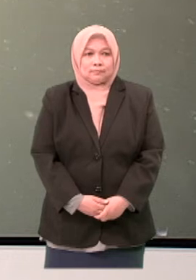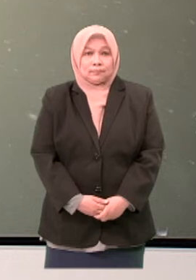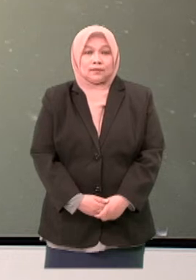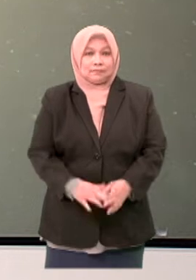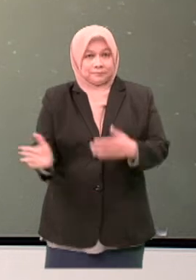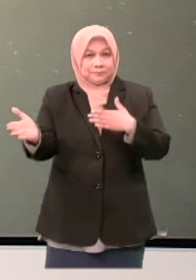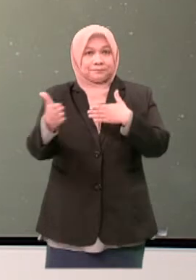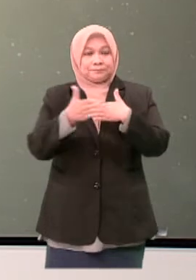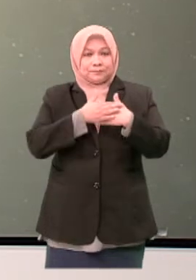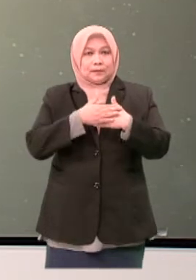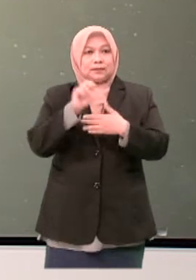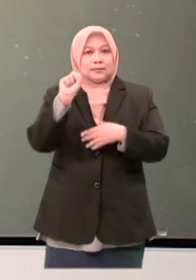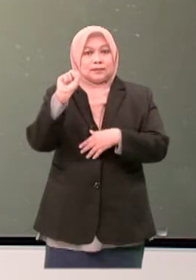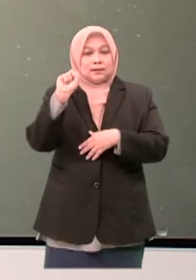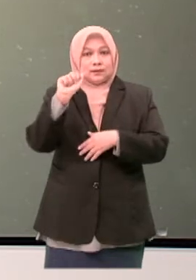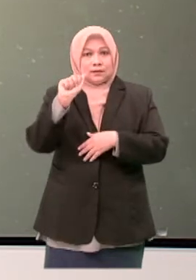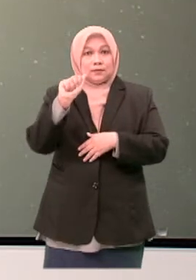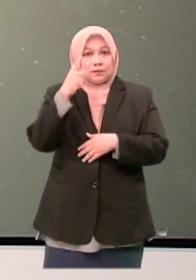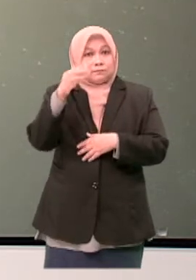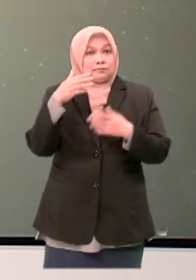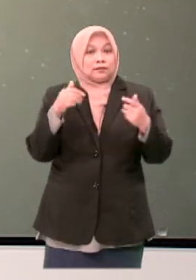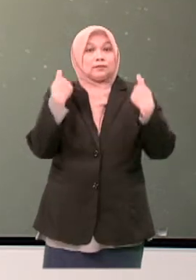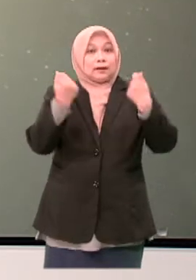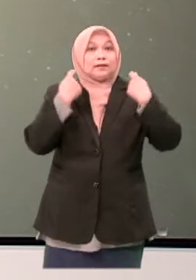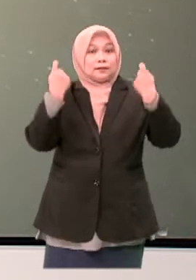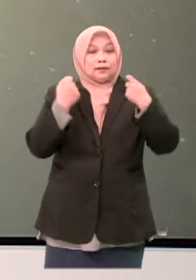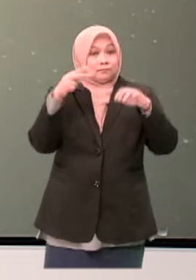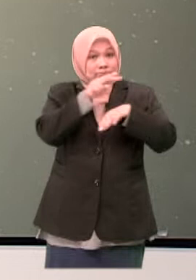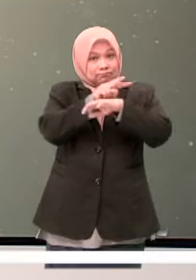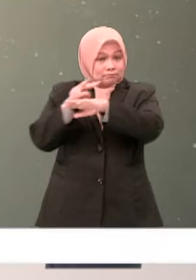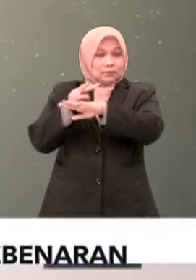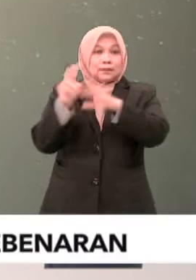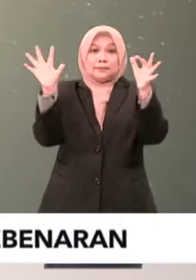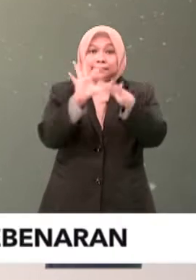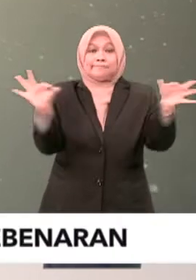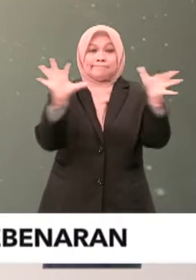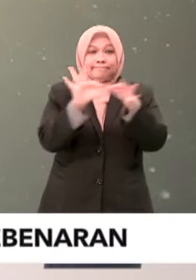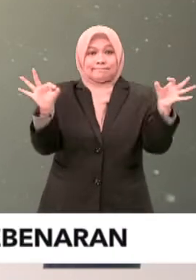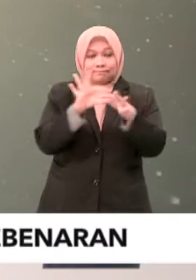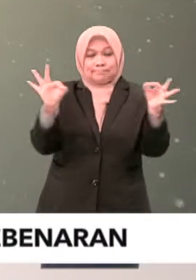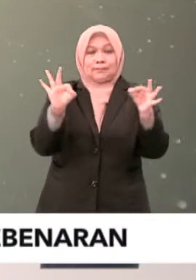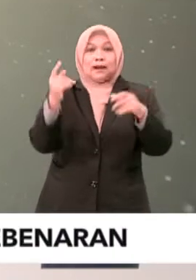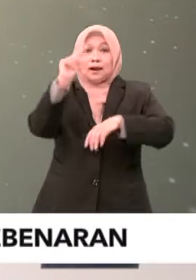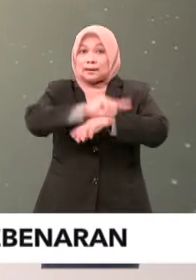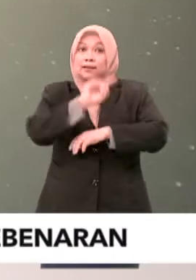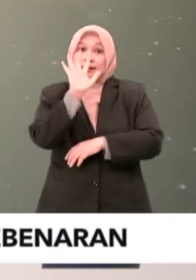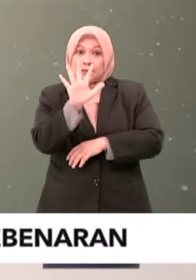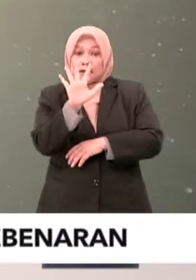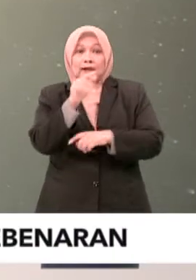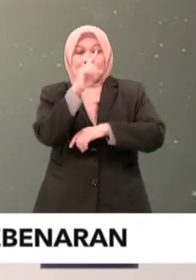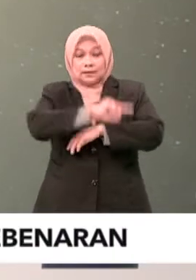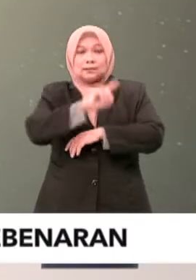Baik, kembali dalam sinar awani. Raikan keamatan ini dengan menonton drama bersiri Petronas 366 hari ke-151